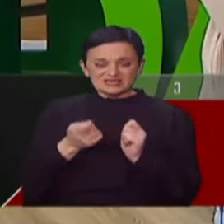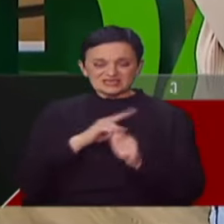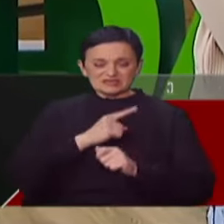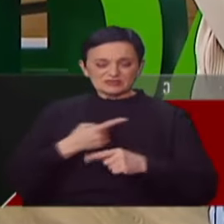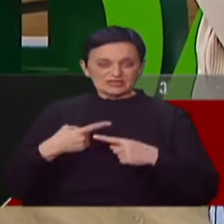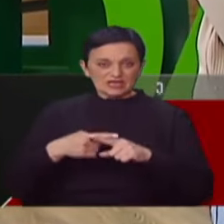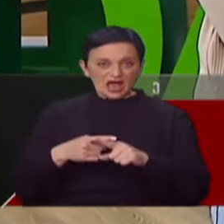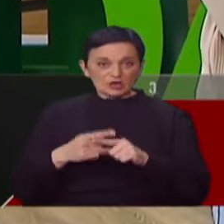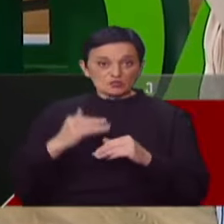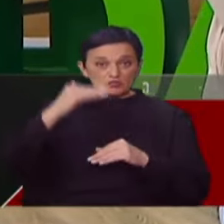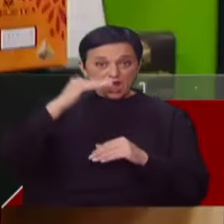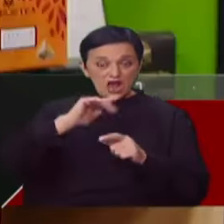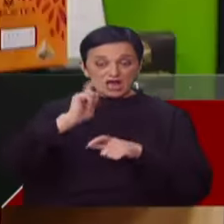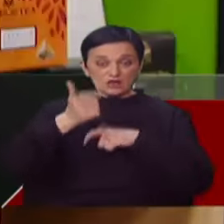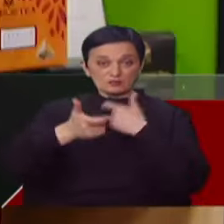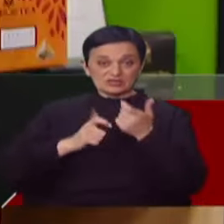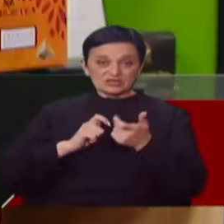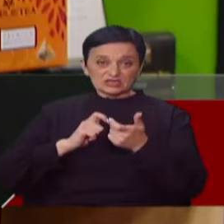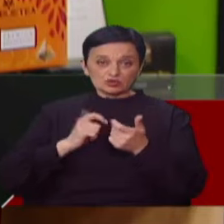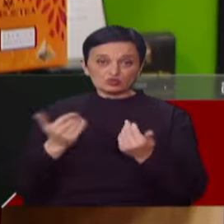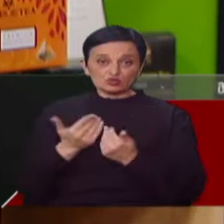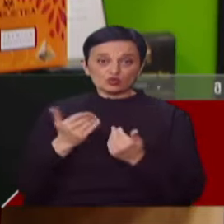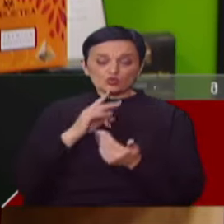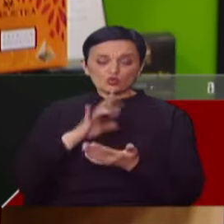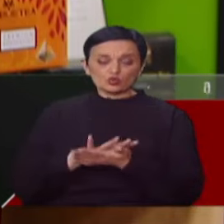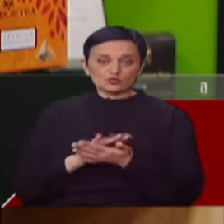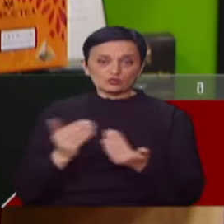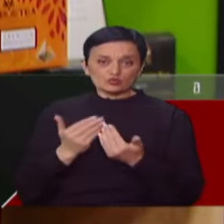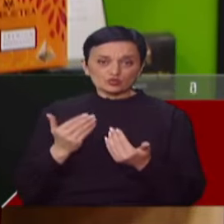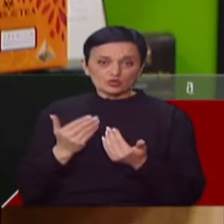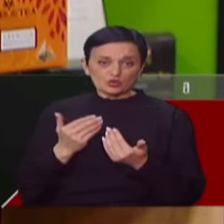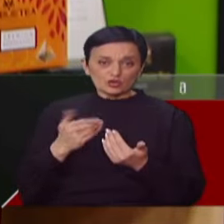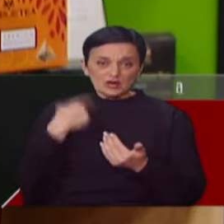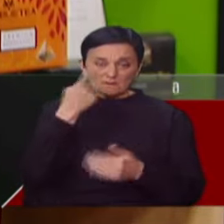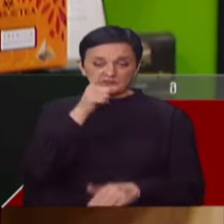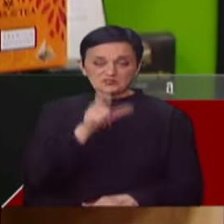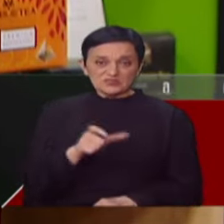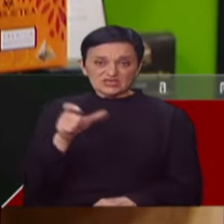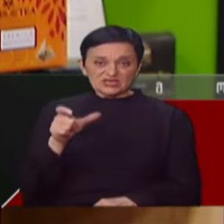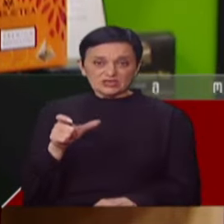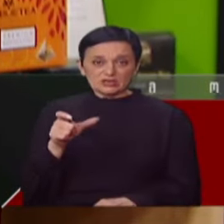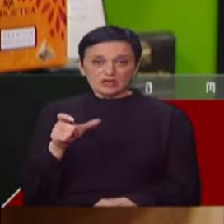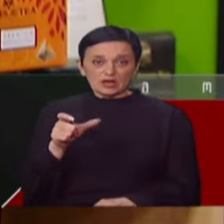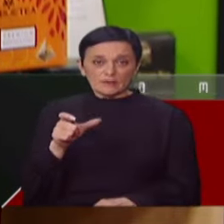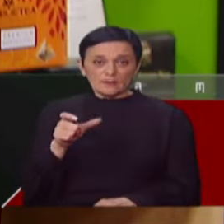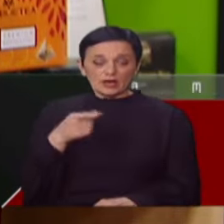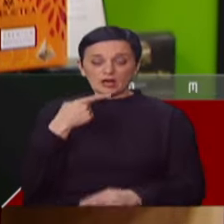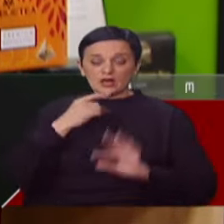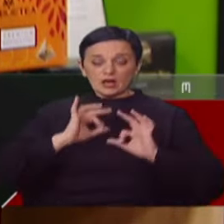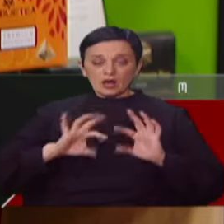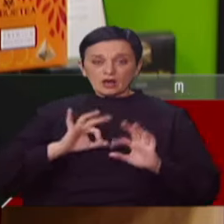ტექნიკა. Მაღალმთიან დასახლებებში ცხოვრები უდმივად მცხოვრები პირებისთვის